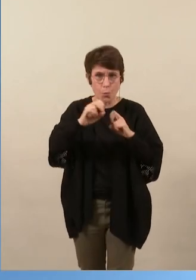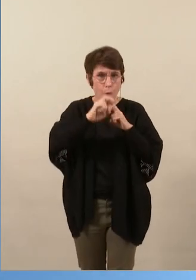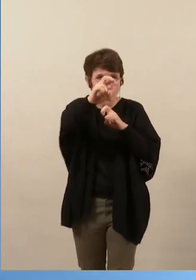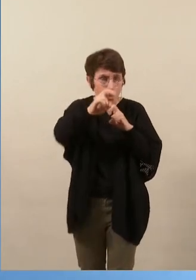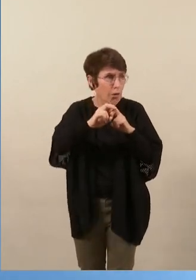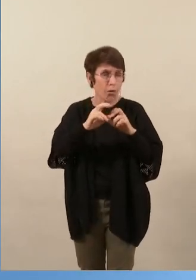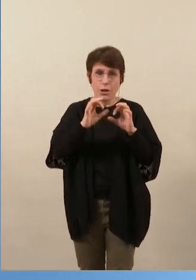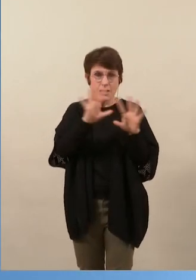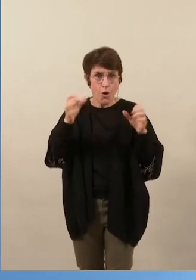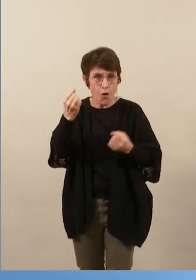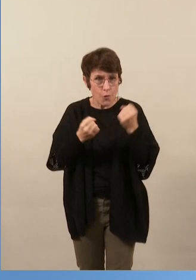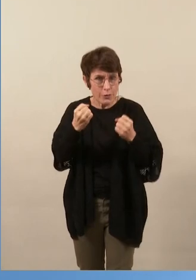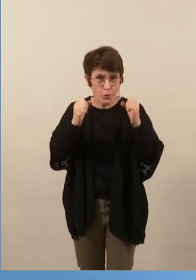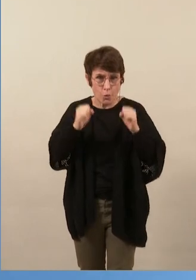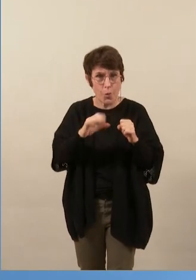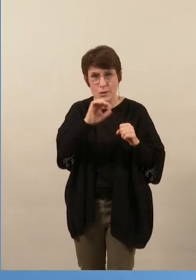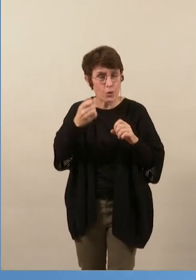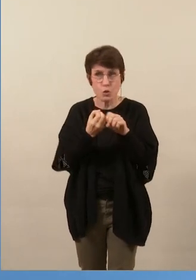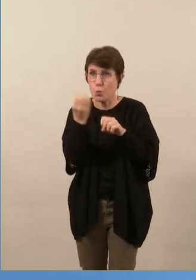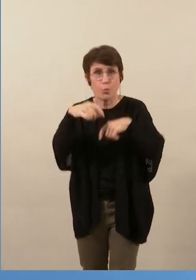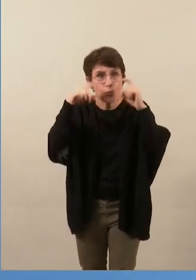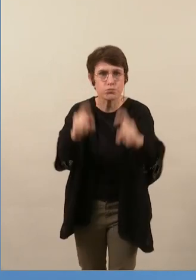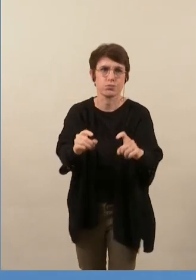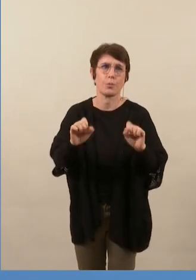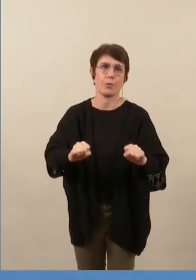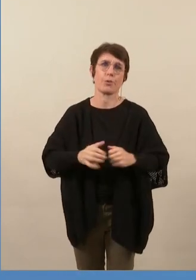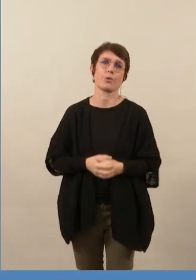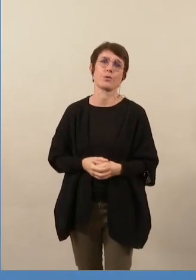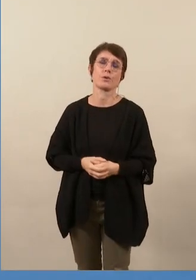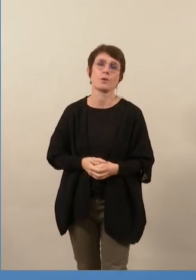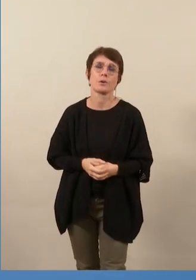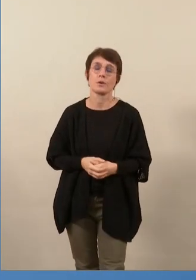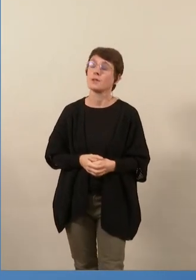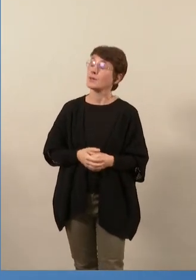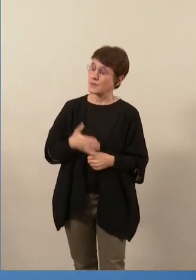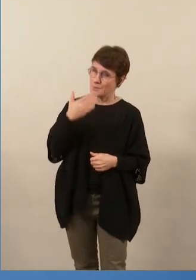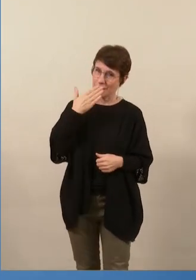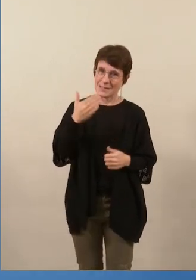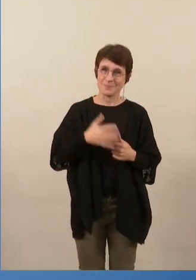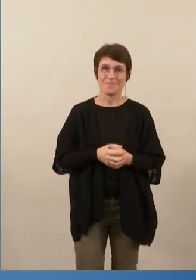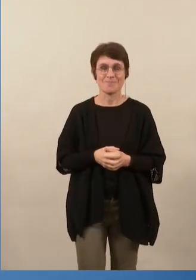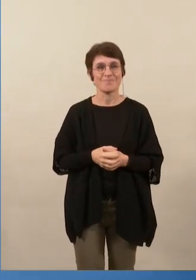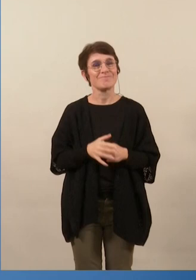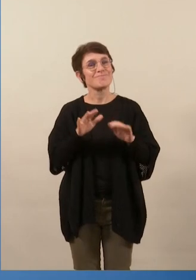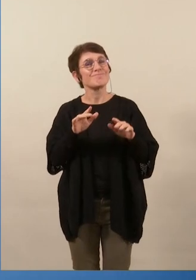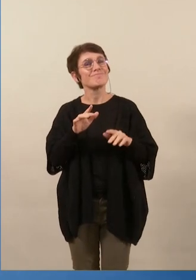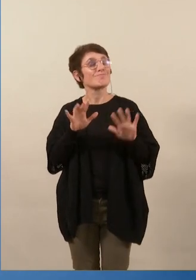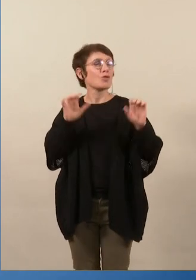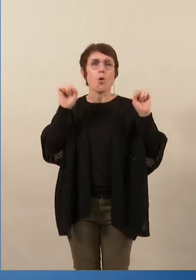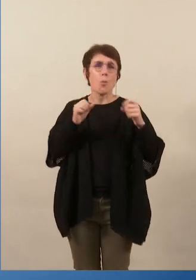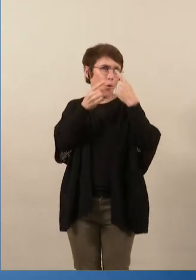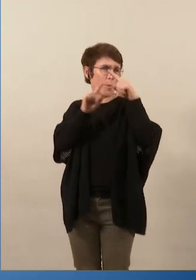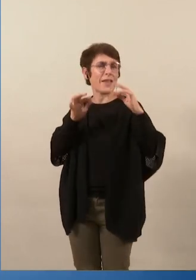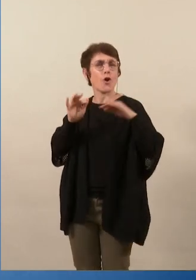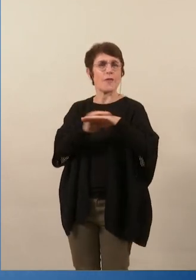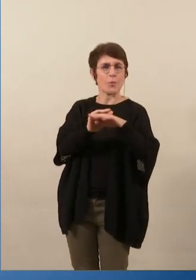réduisent notoirement l'empreunte carbone merci vous savez on peut avoir des désaccords politiques on en a plein je pense sur